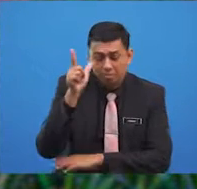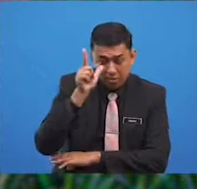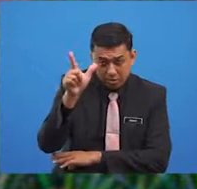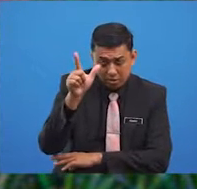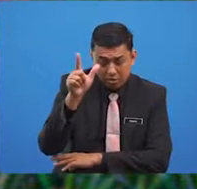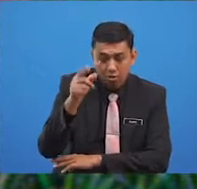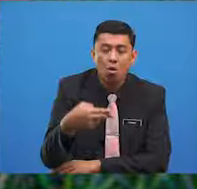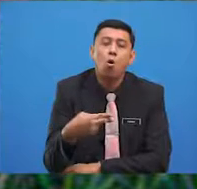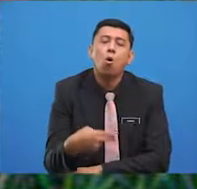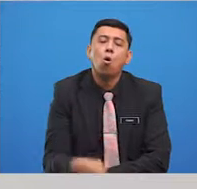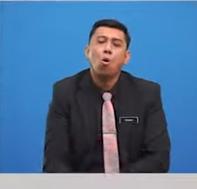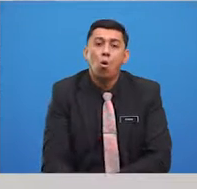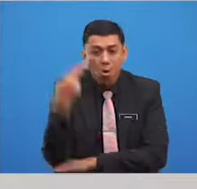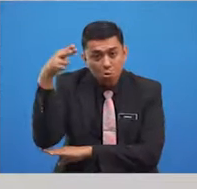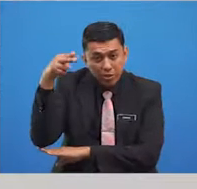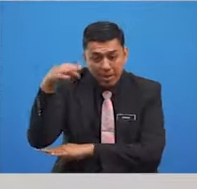hutan pantai?